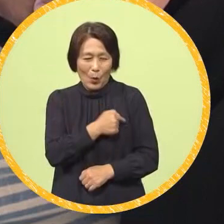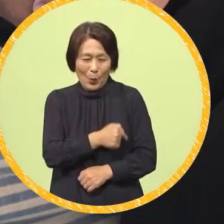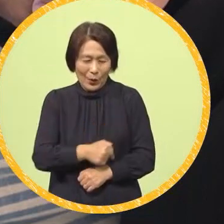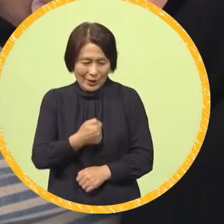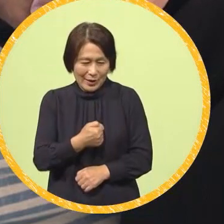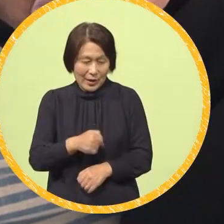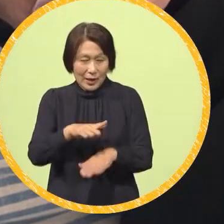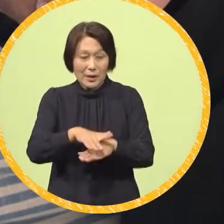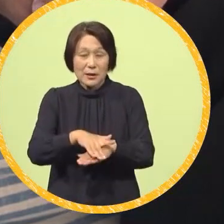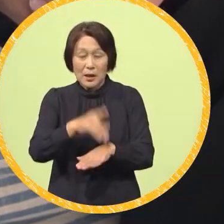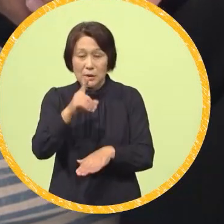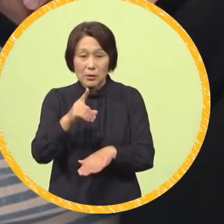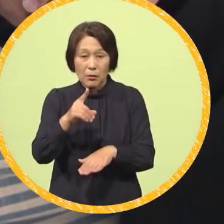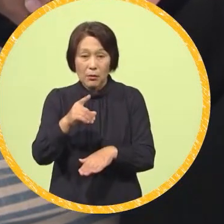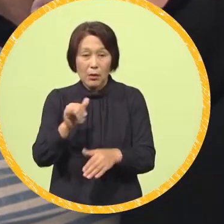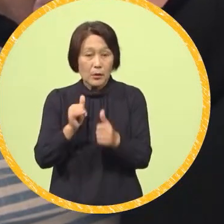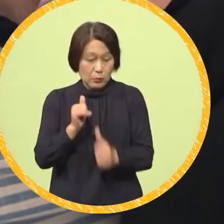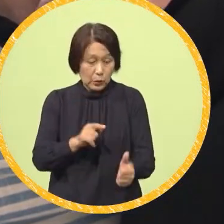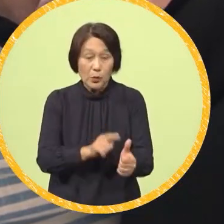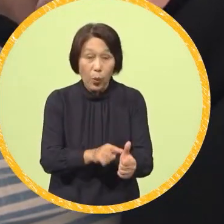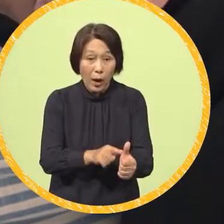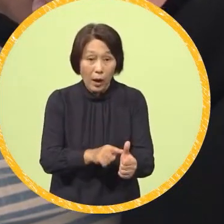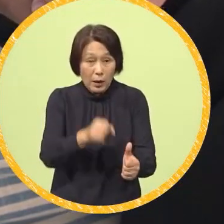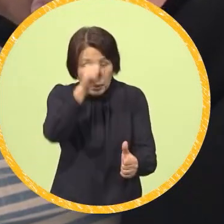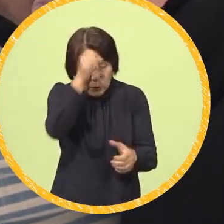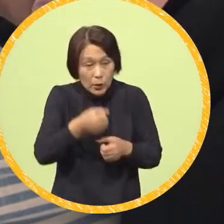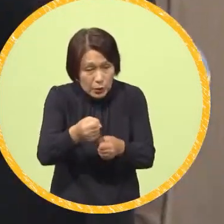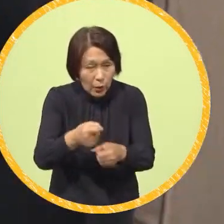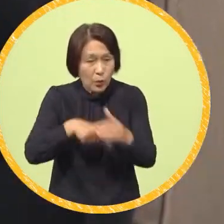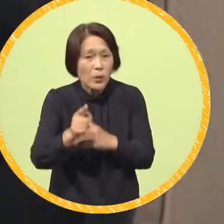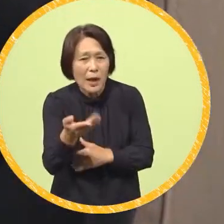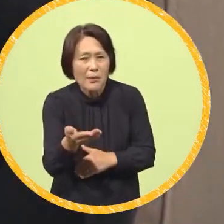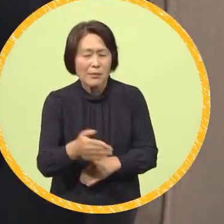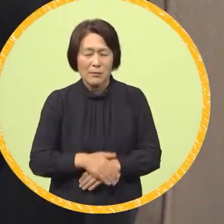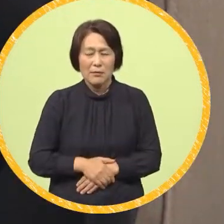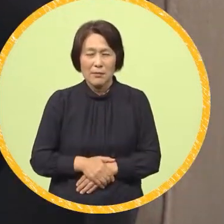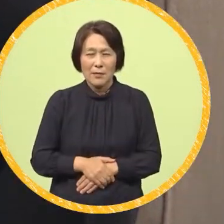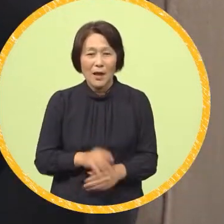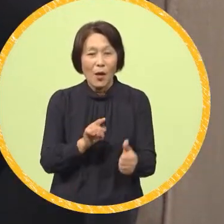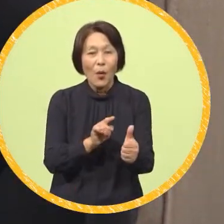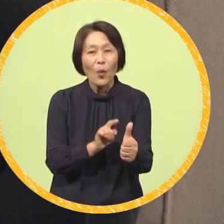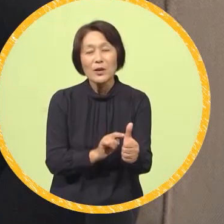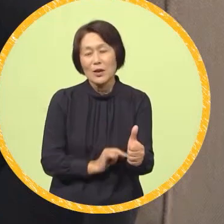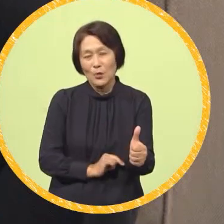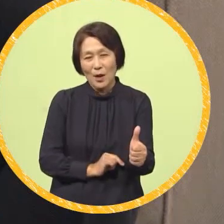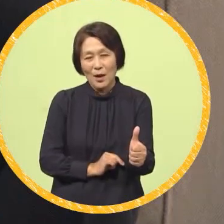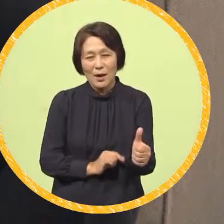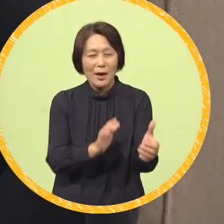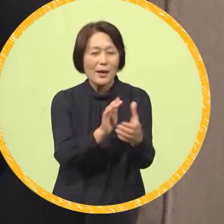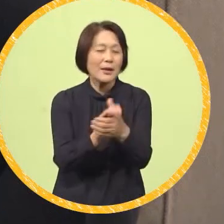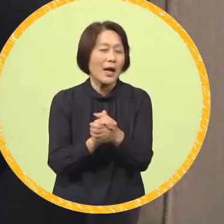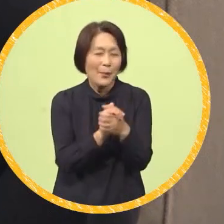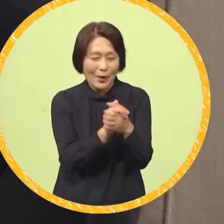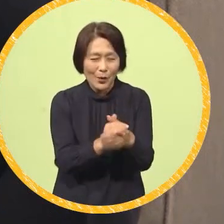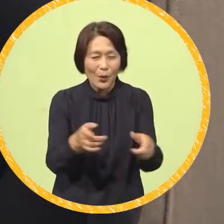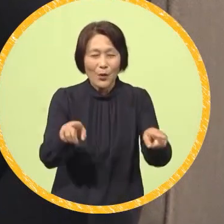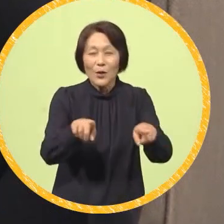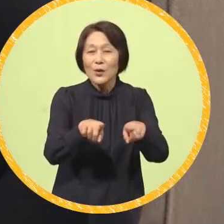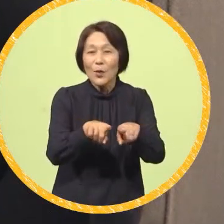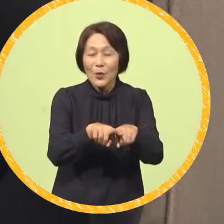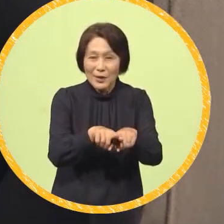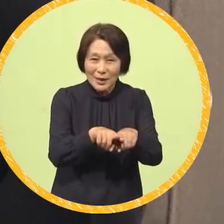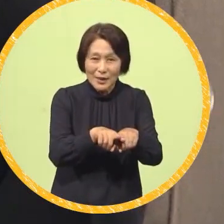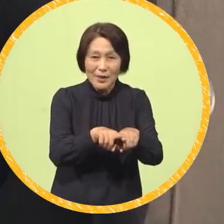初は なんでうちの子がっていうのはありまして、まあ、本人はあの、まあ、仲間とともに、ま